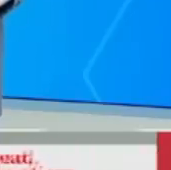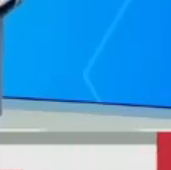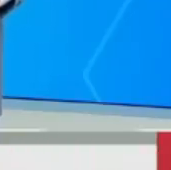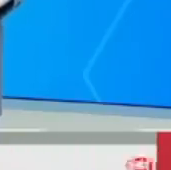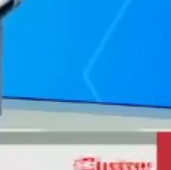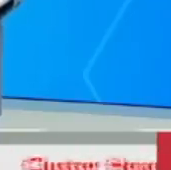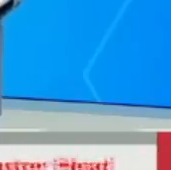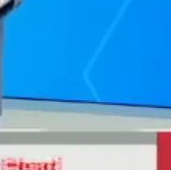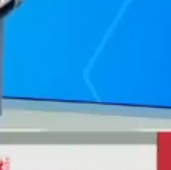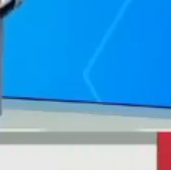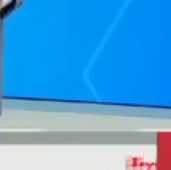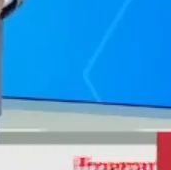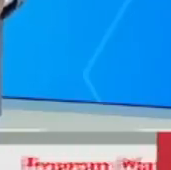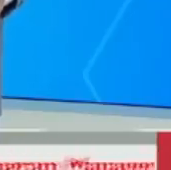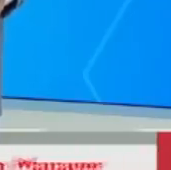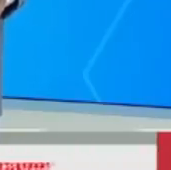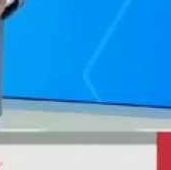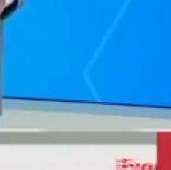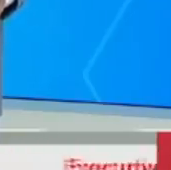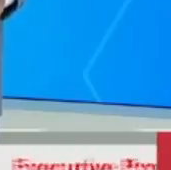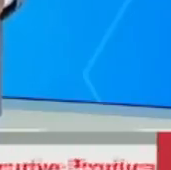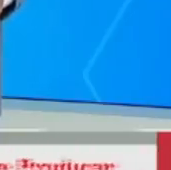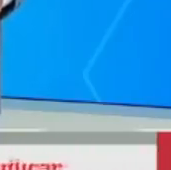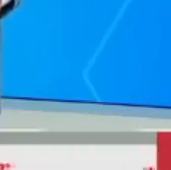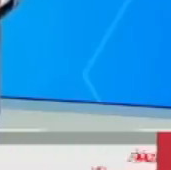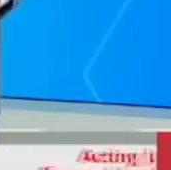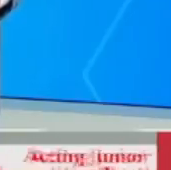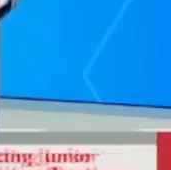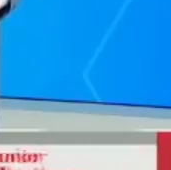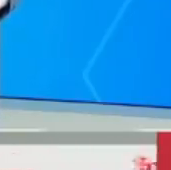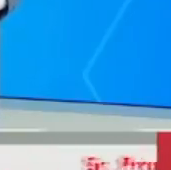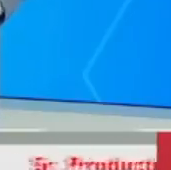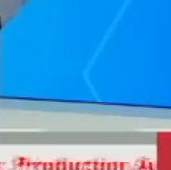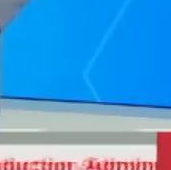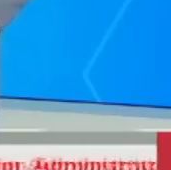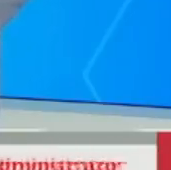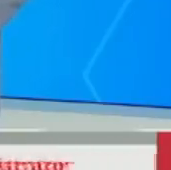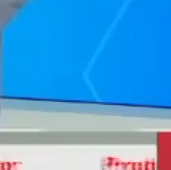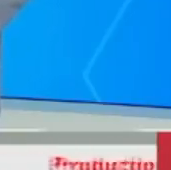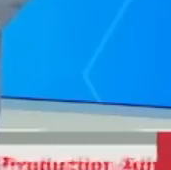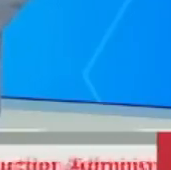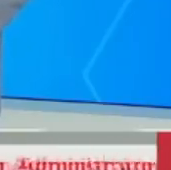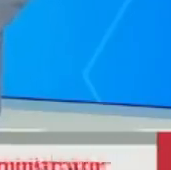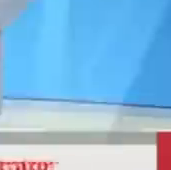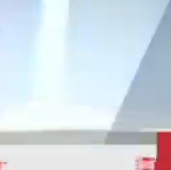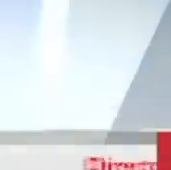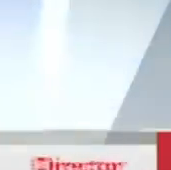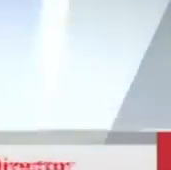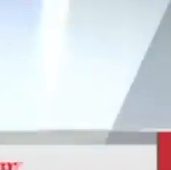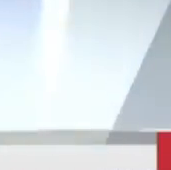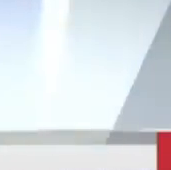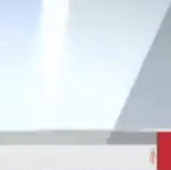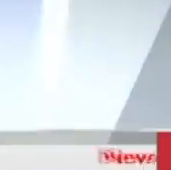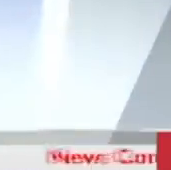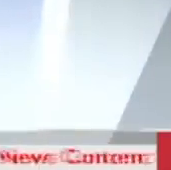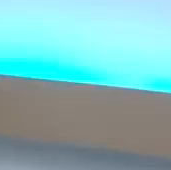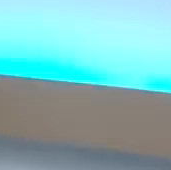Connie Season. Buong puso para sa Pilipino. Ako po si Rafi Tima. Kami ang inyong mga kasalo dito sa Balitang